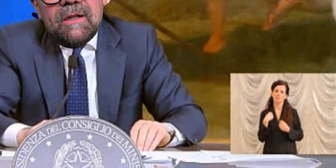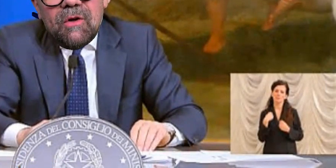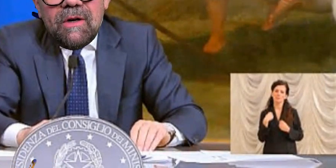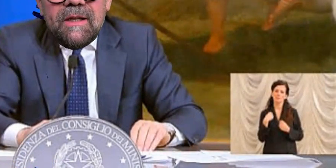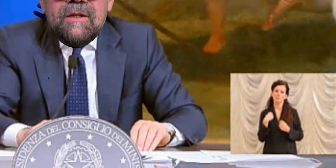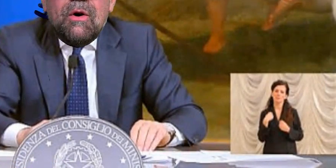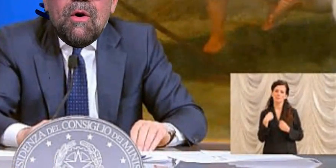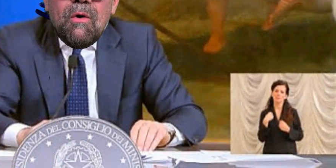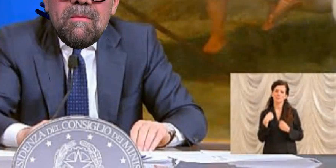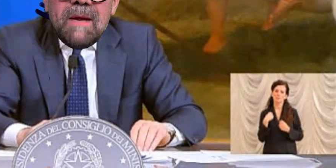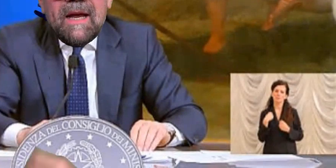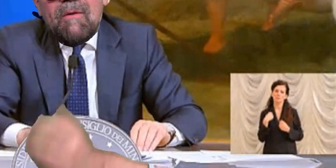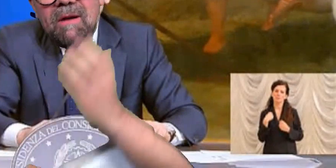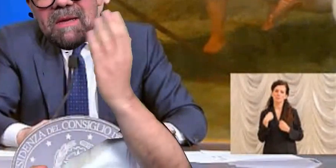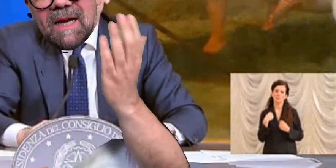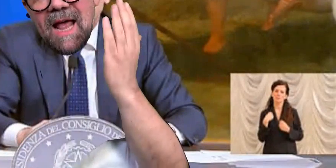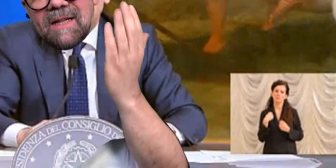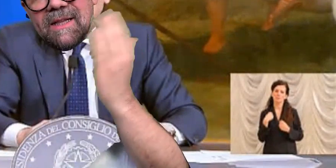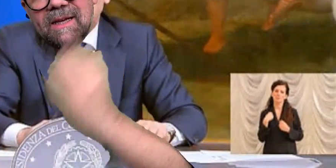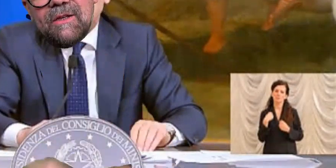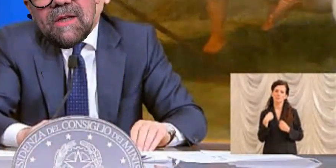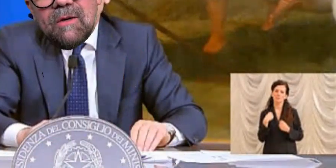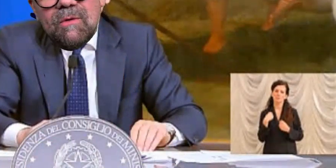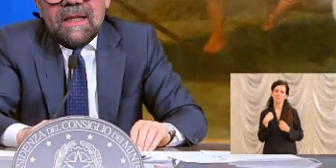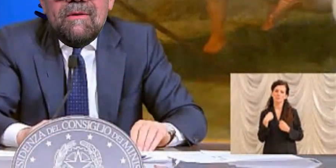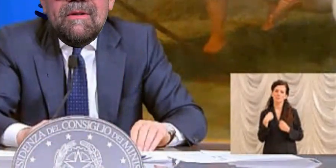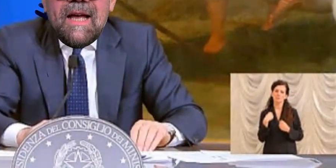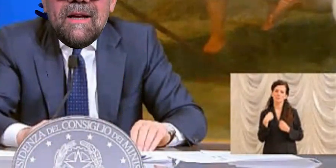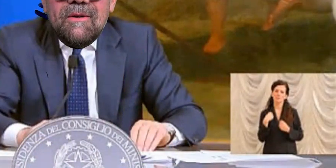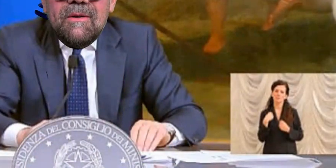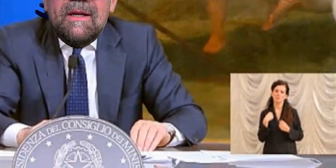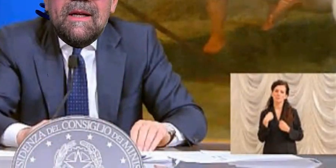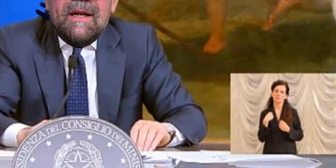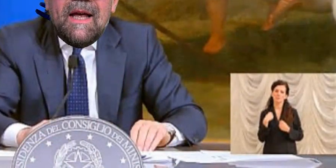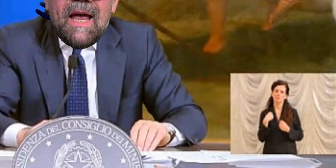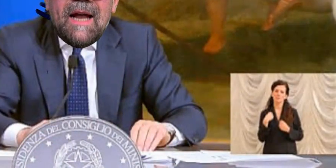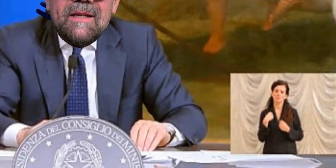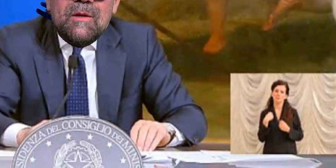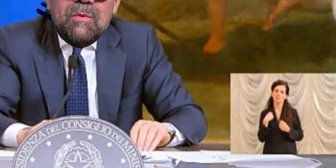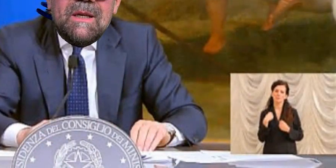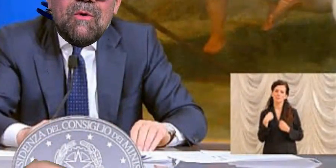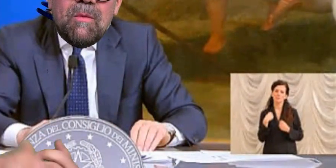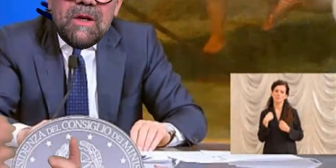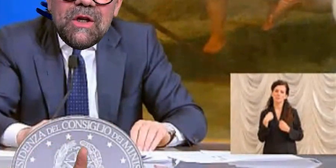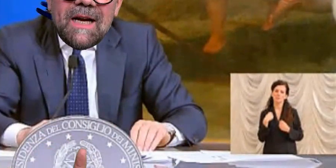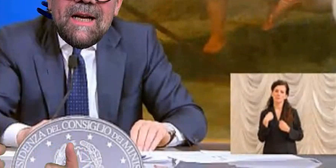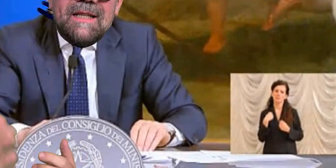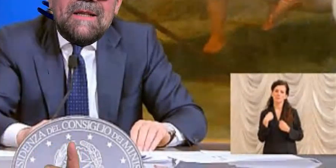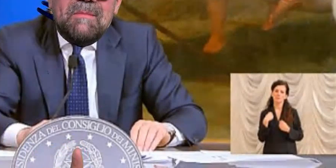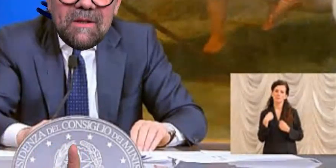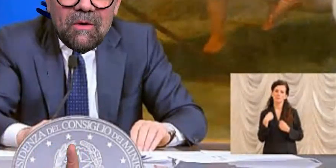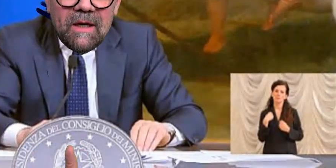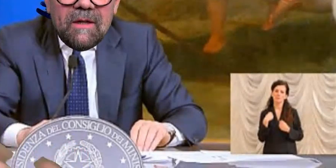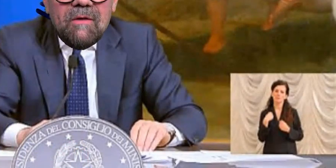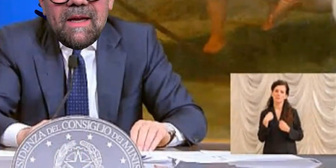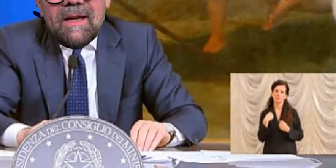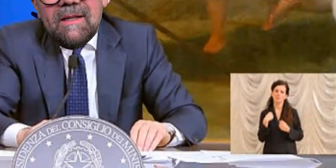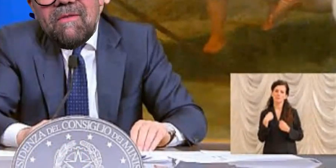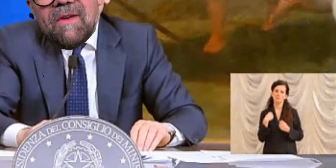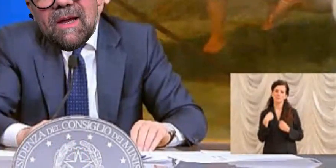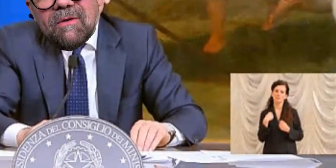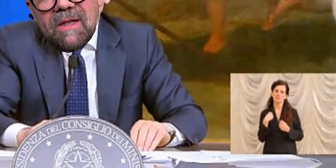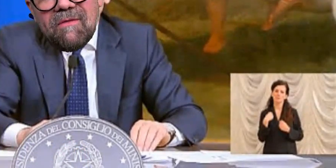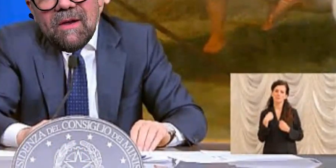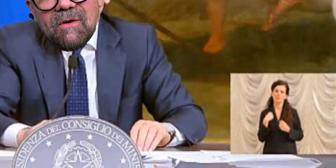Angelantoni di Stoccolma, che è un emigrante che ci saluta da lontano. E adesso possiamo cominciare la trasmissione. Dov'è